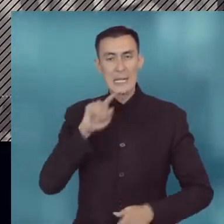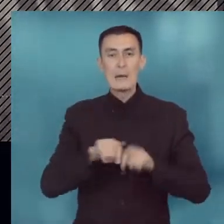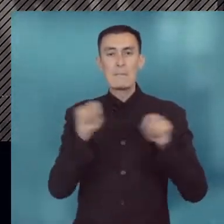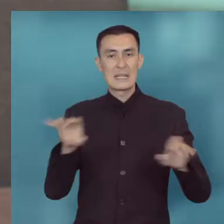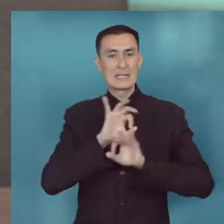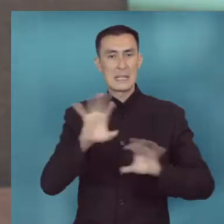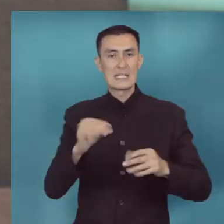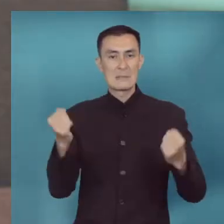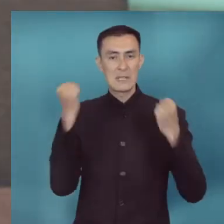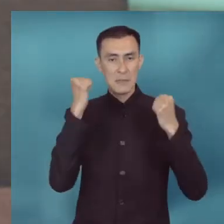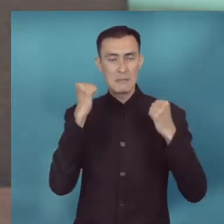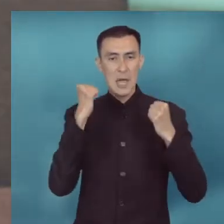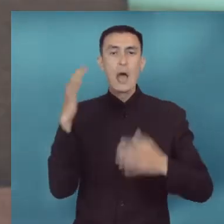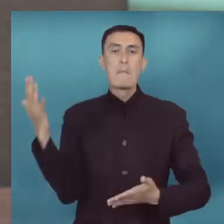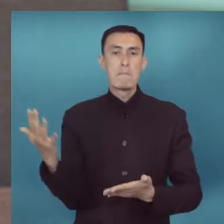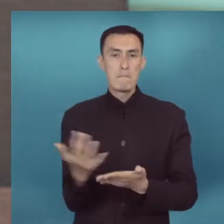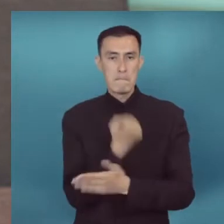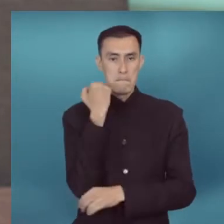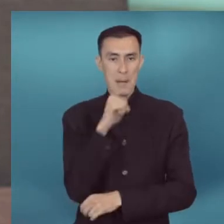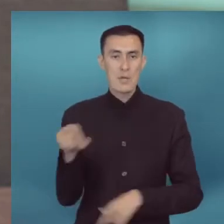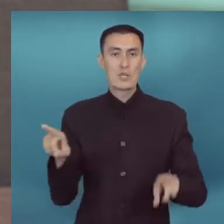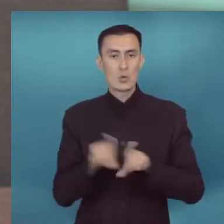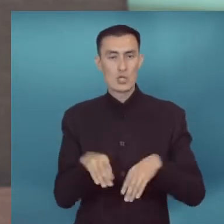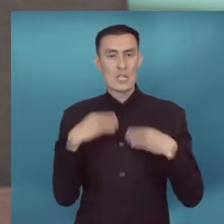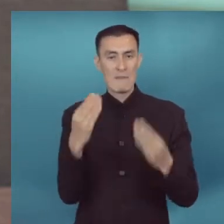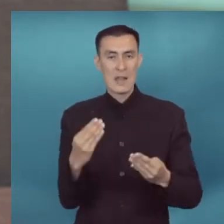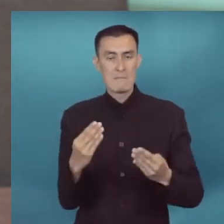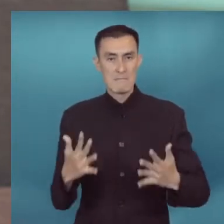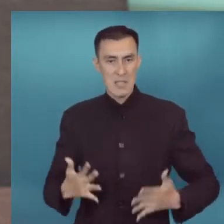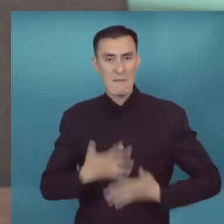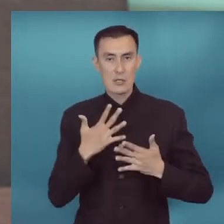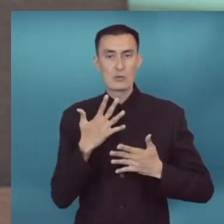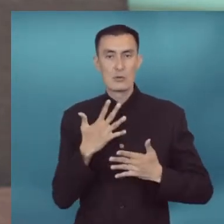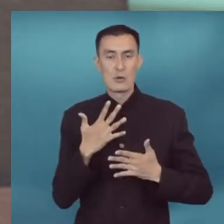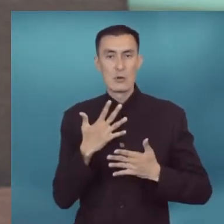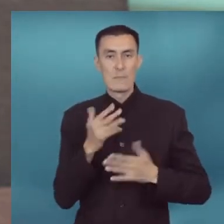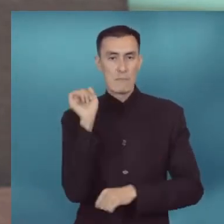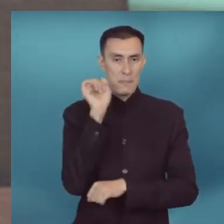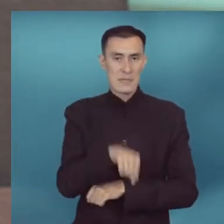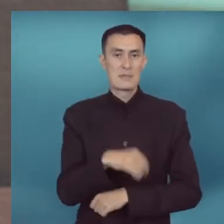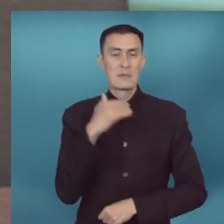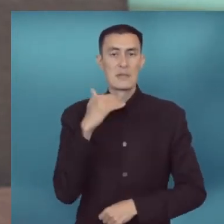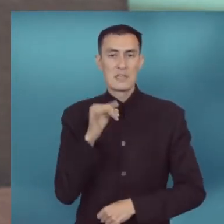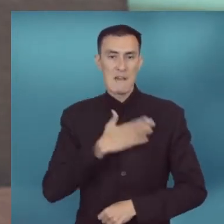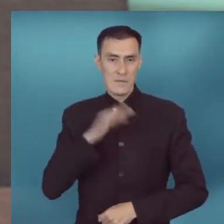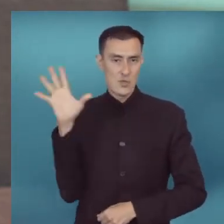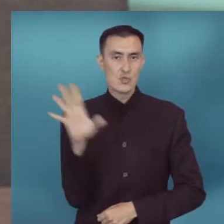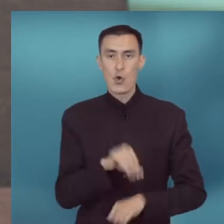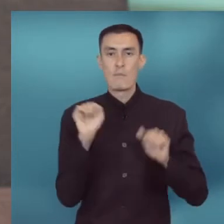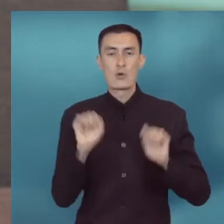признался спортсмен. Победы тоже определенную мотивацию давали. Победил, вот, я все